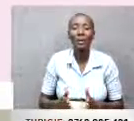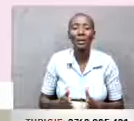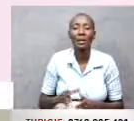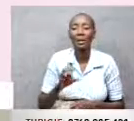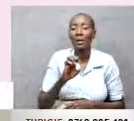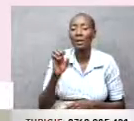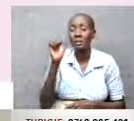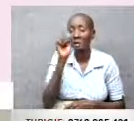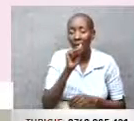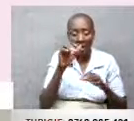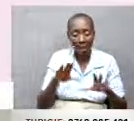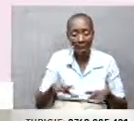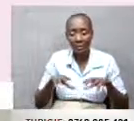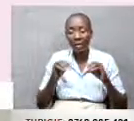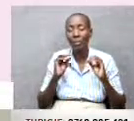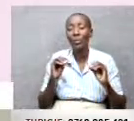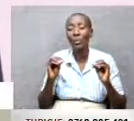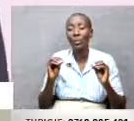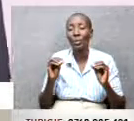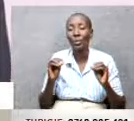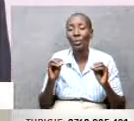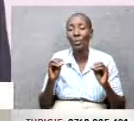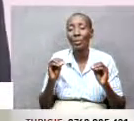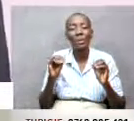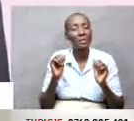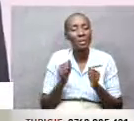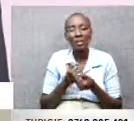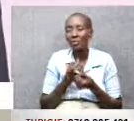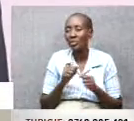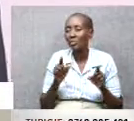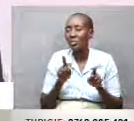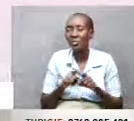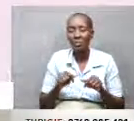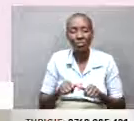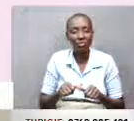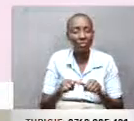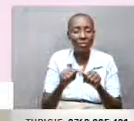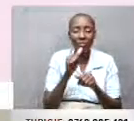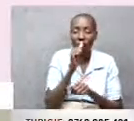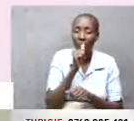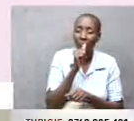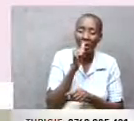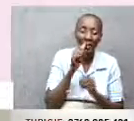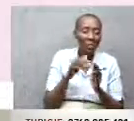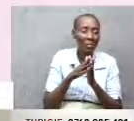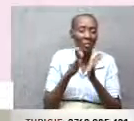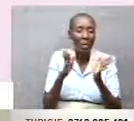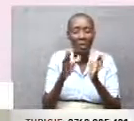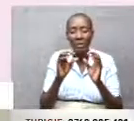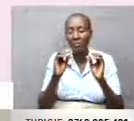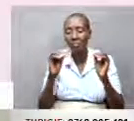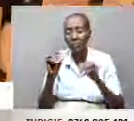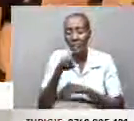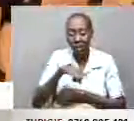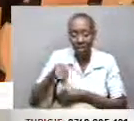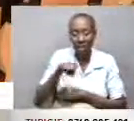is unacceptable. And it's no longer whether it's the private sector or public sector doing it. It is us